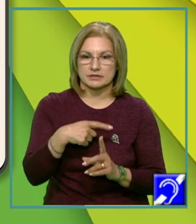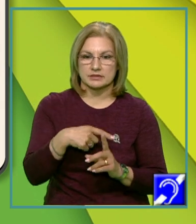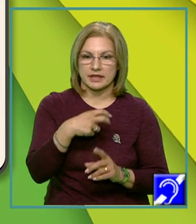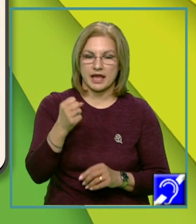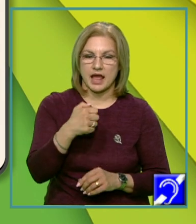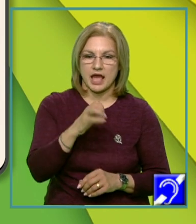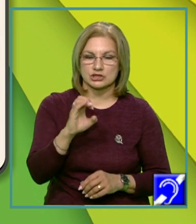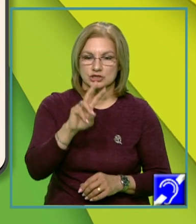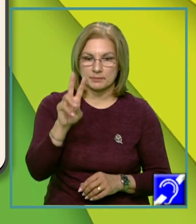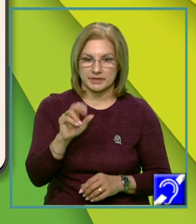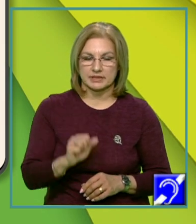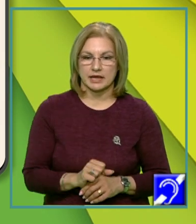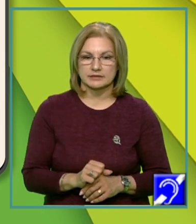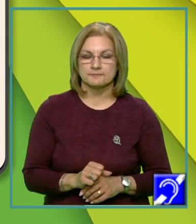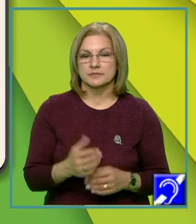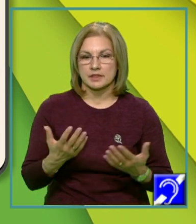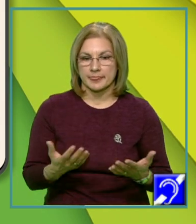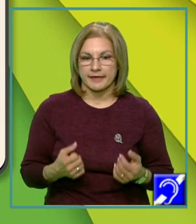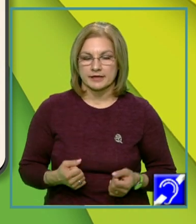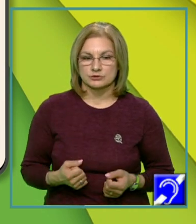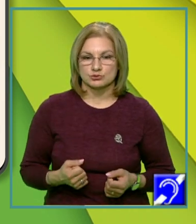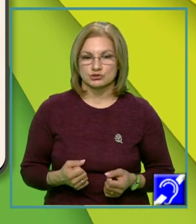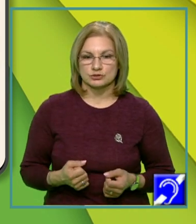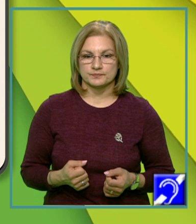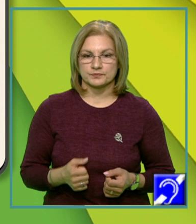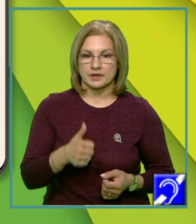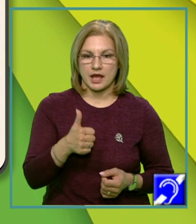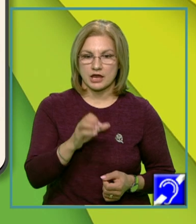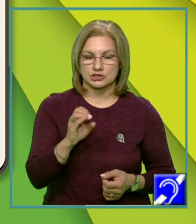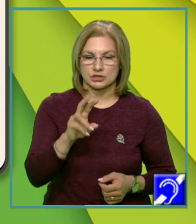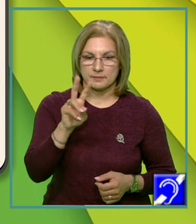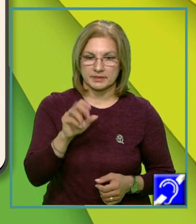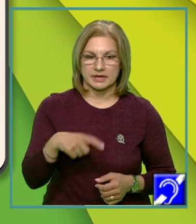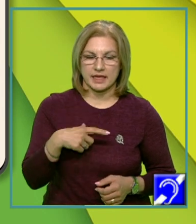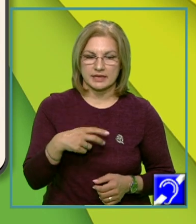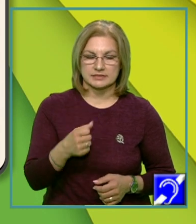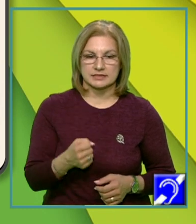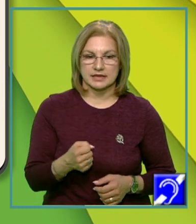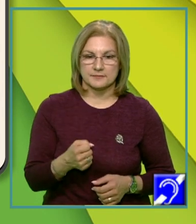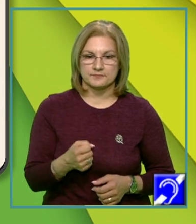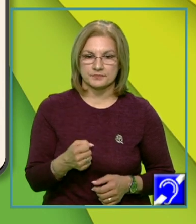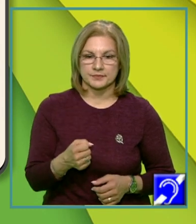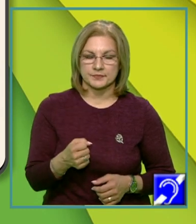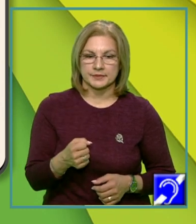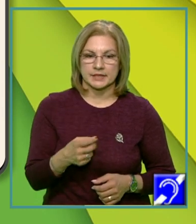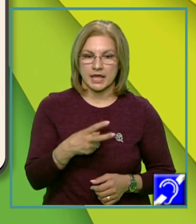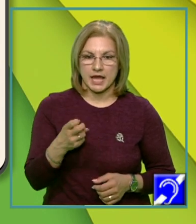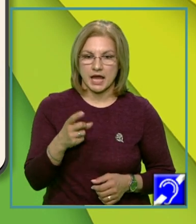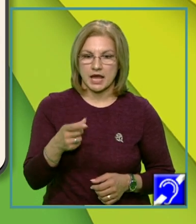pătrat și atunci Ha ha ce pătrat este egal cu